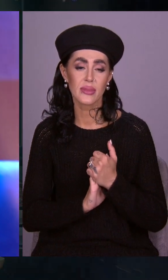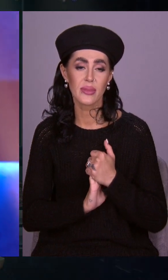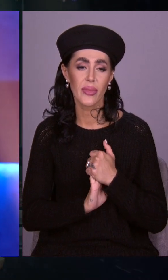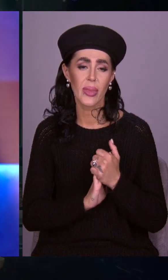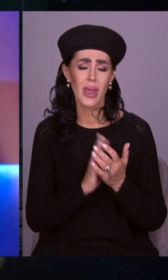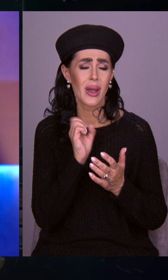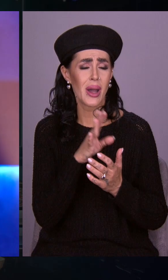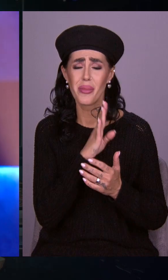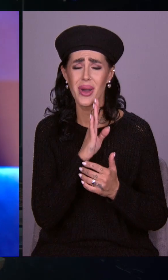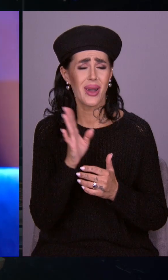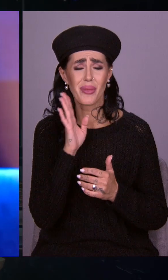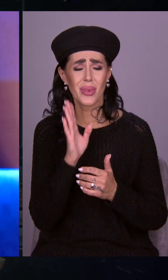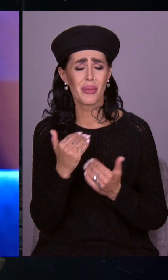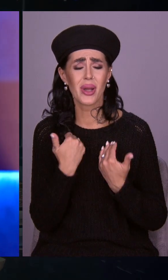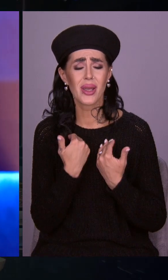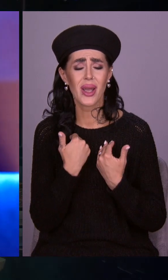Мамо, я в